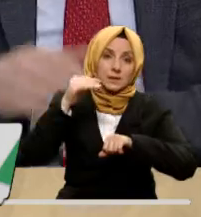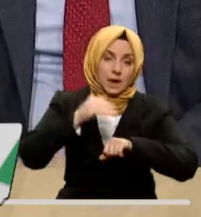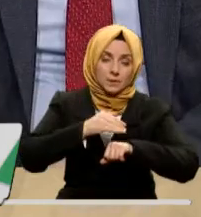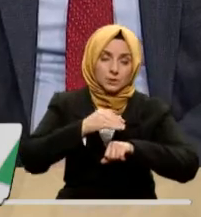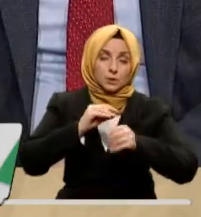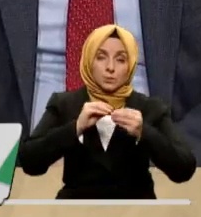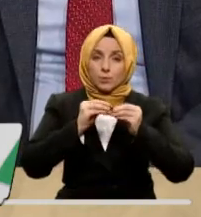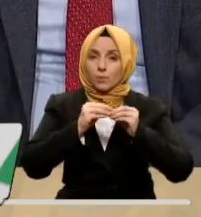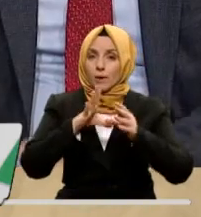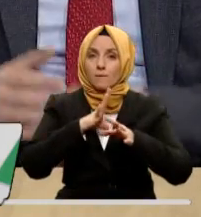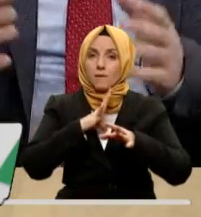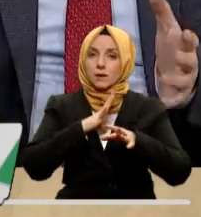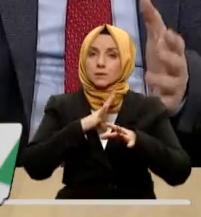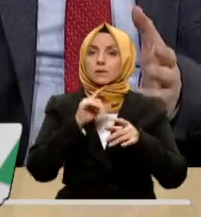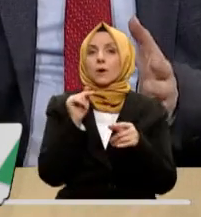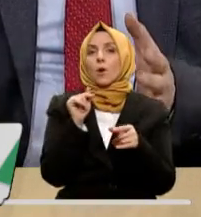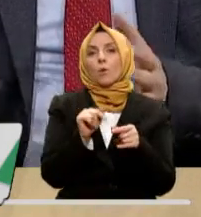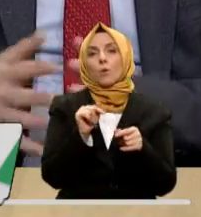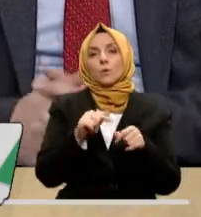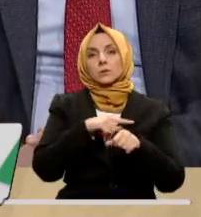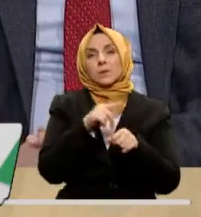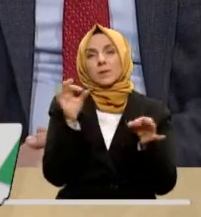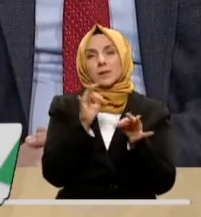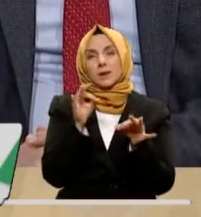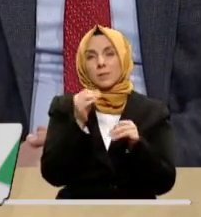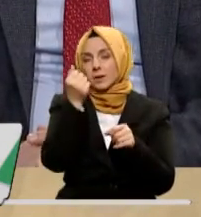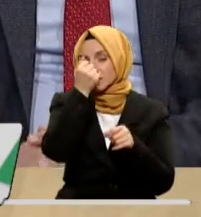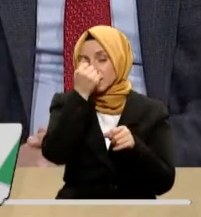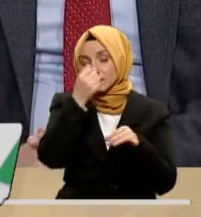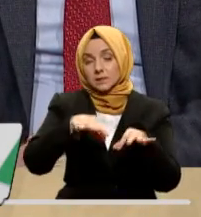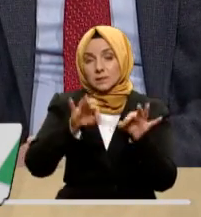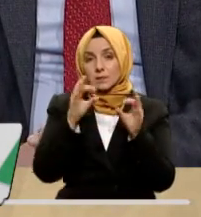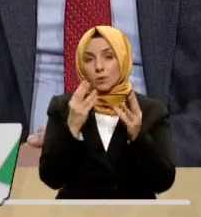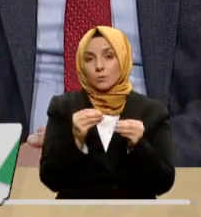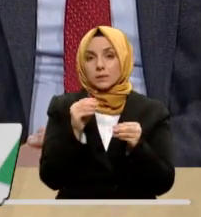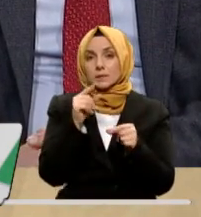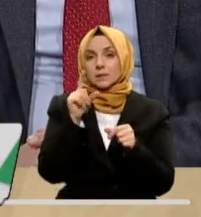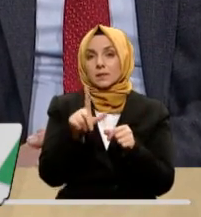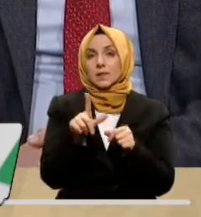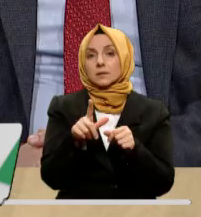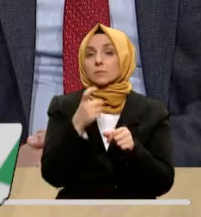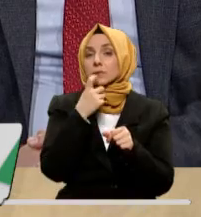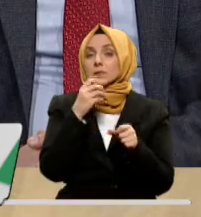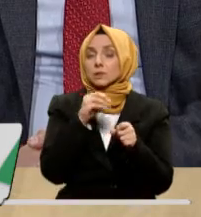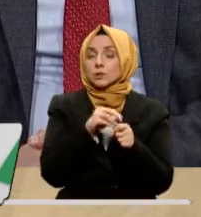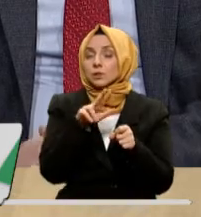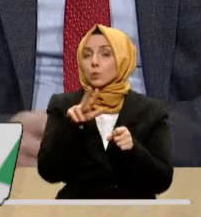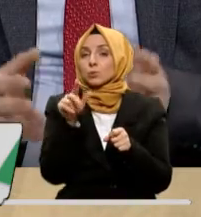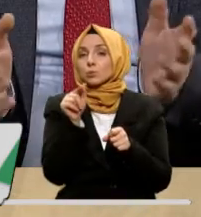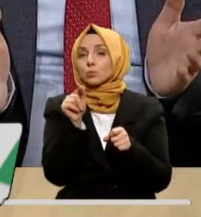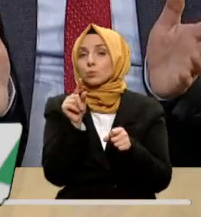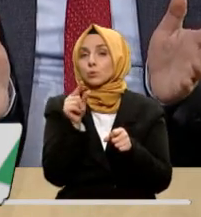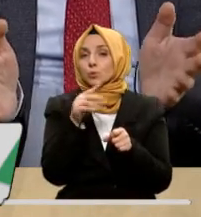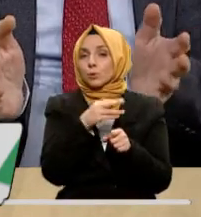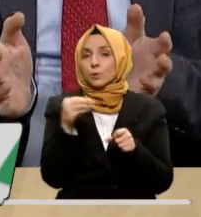var O anda hazır olması gerekiyor Bunun yanında yılda üç buçuk milyon kan toplayacağız